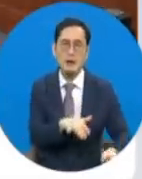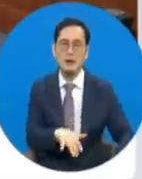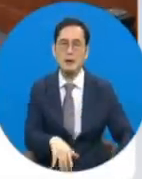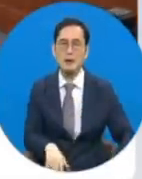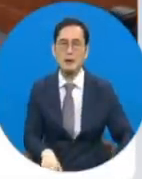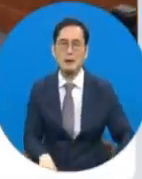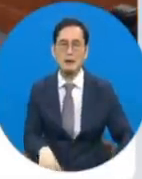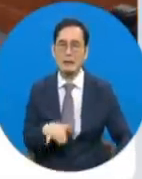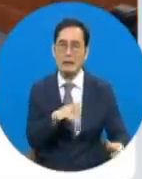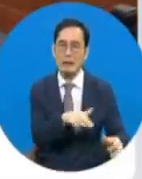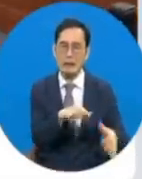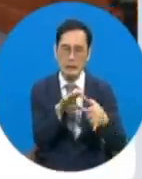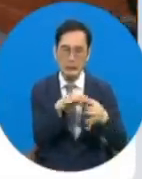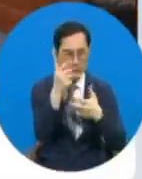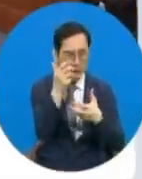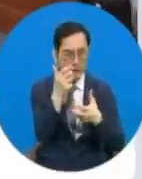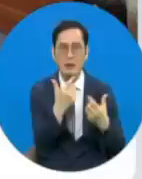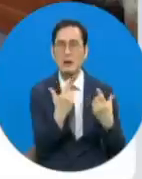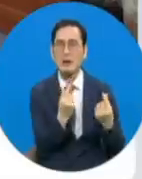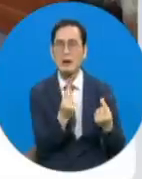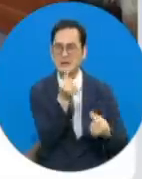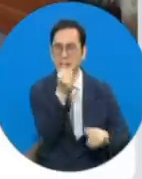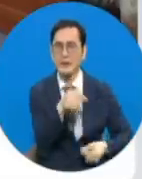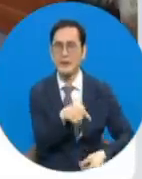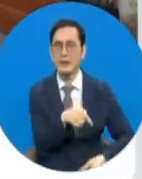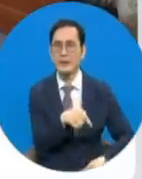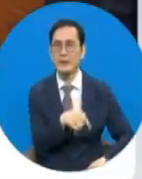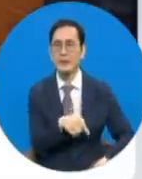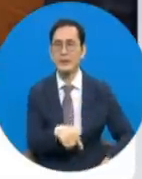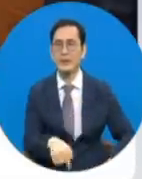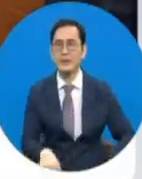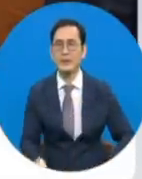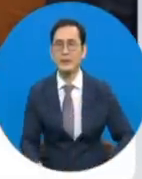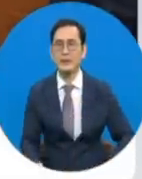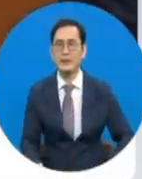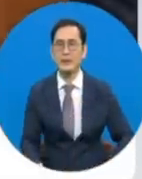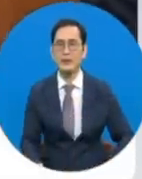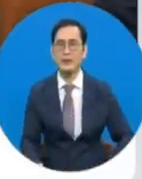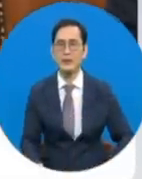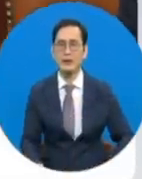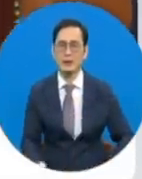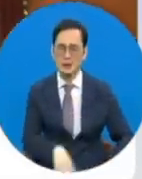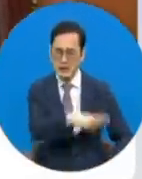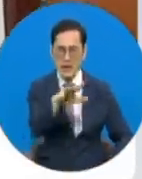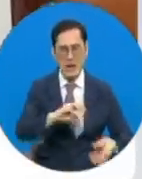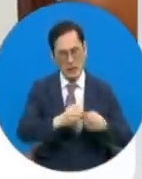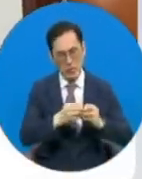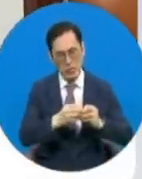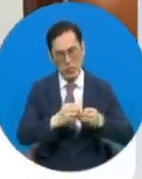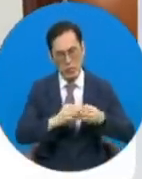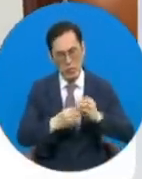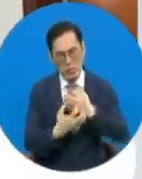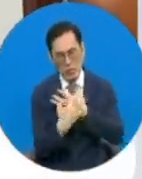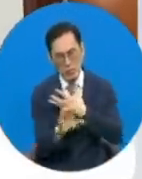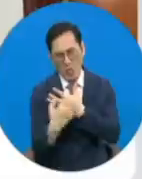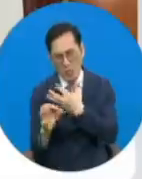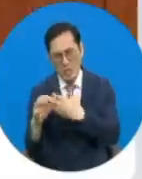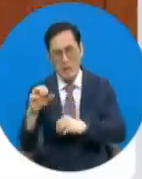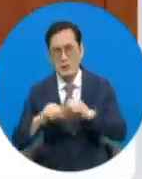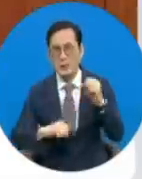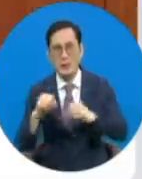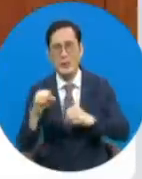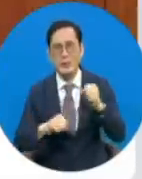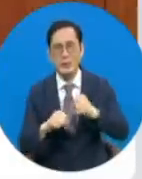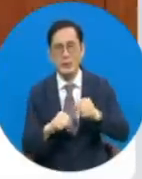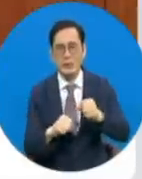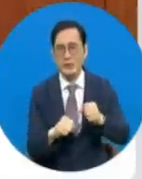의혹이 대표적인 상황이었던 것처럼 권칠승 수석 대변인 즉각 사임하도록 여기에 대해서 이재명 대표가 결단하고 관련된 책임에 대한